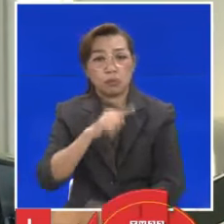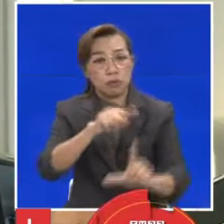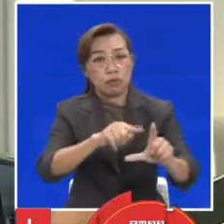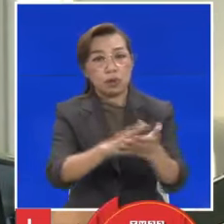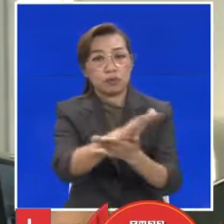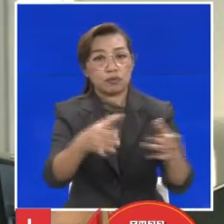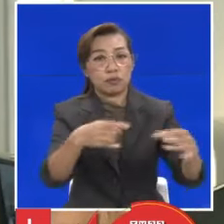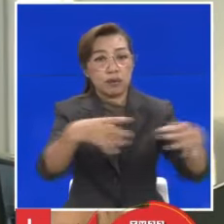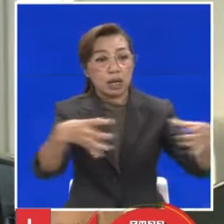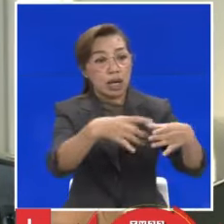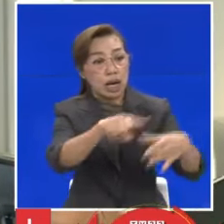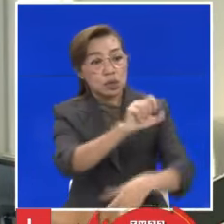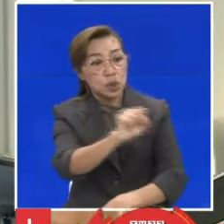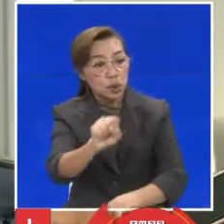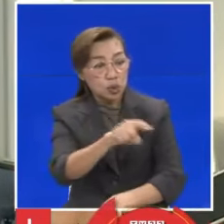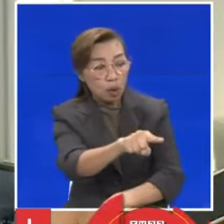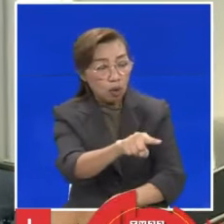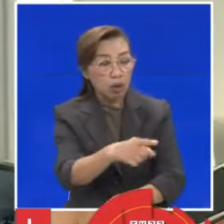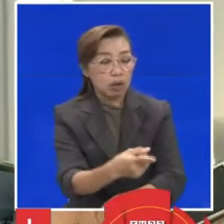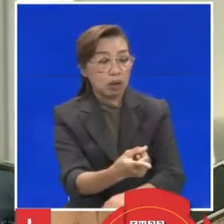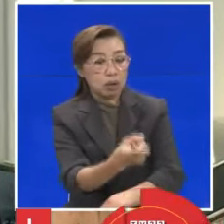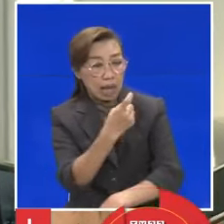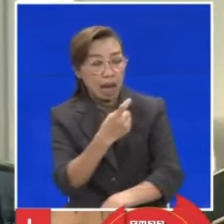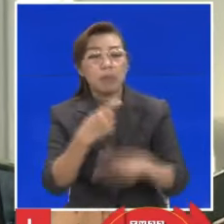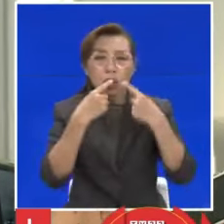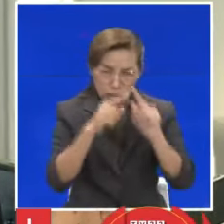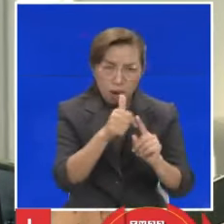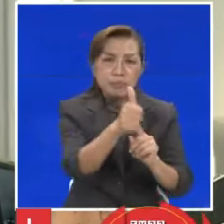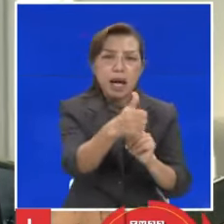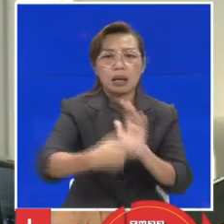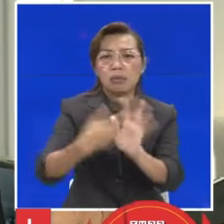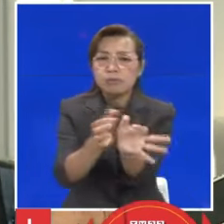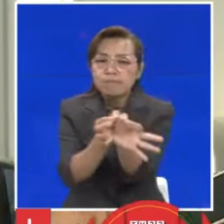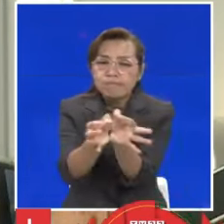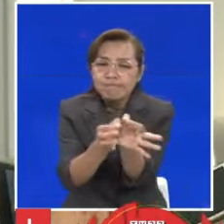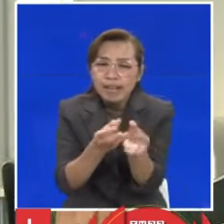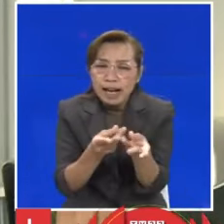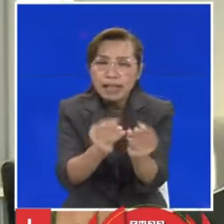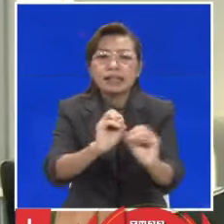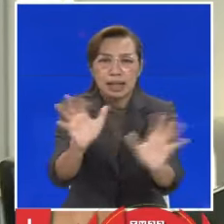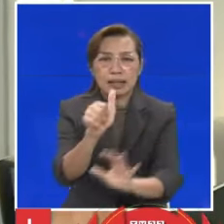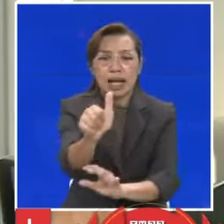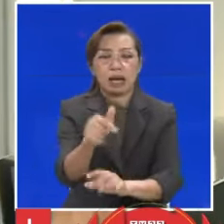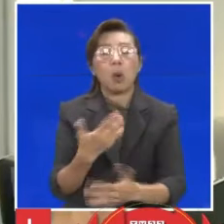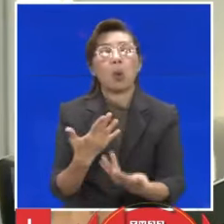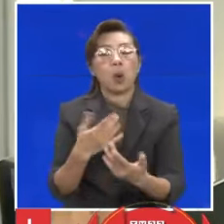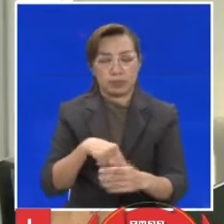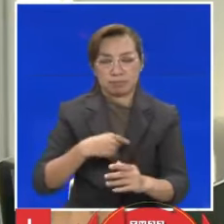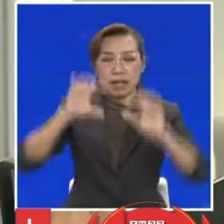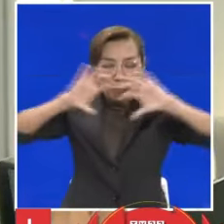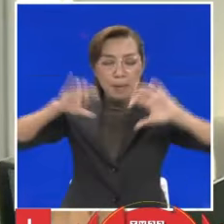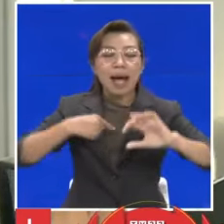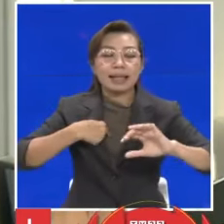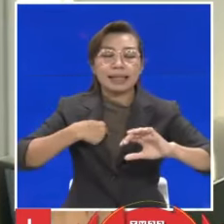ายค้านมีความแข็งใจก็จะมีการแถลงกันไปเรื่อยๆก็จะมีการพูดคุยมีการชี้แจงให้กระจ่างก็อาจจะเป็นการบกพร่องของรัฐบาลที่ยังไม่แถล